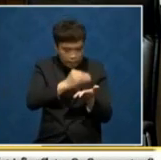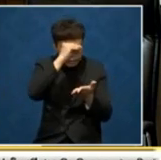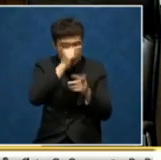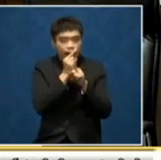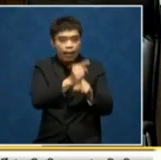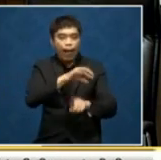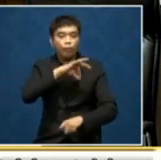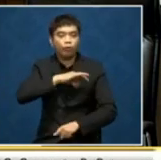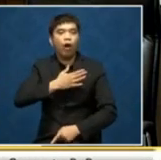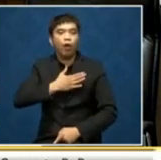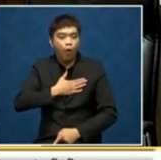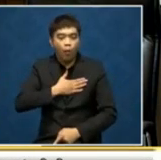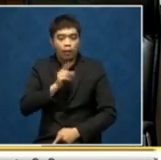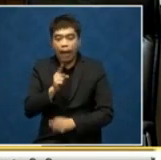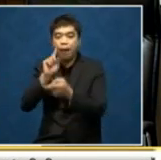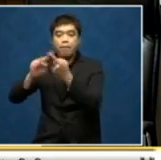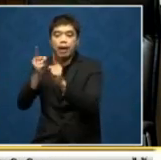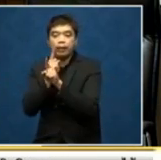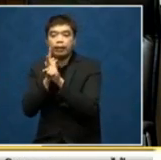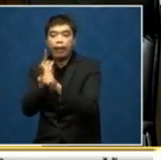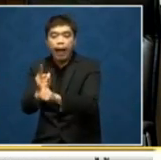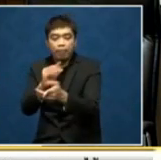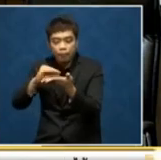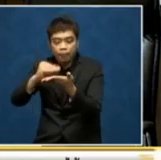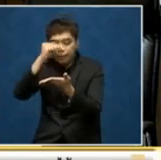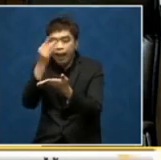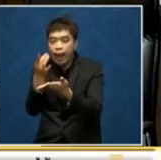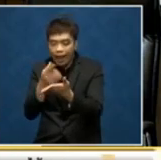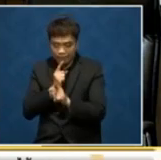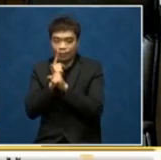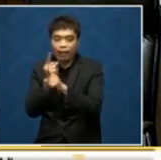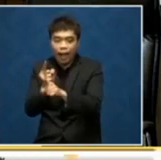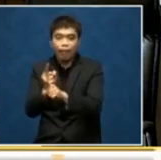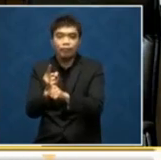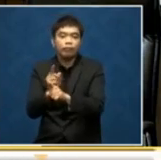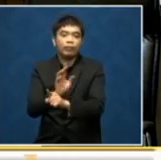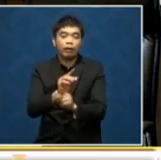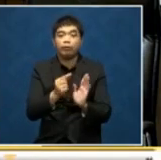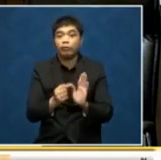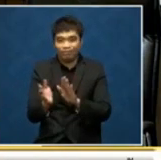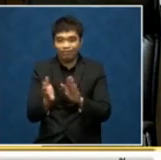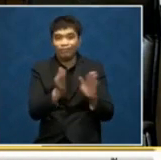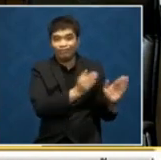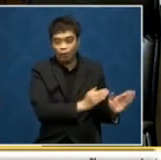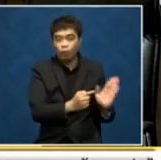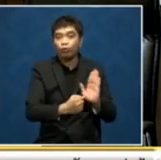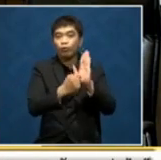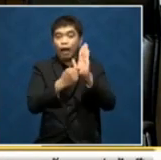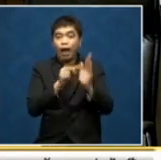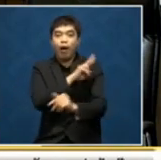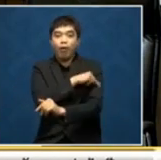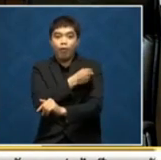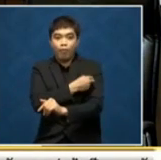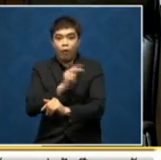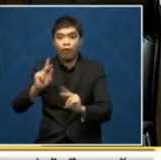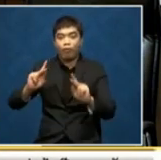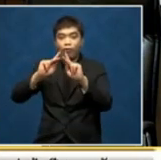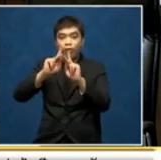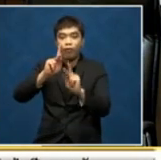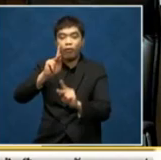ส่วนที่จำเป็นที่จะต้องไปปรับปรุงในเรื่องของระบบการศึกษาด้านการสาธารณสุขก็เช่นกันนะในวันนี้เราต้องมีการแบ่งระดับในเรื่องของ